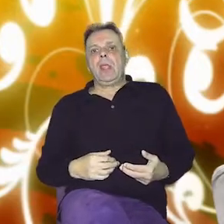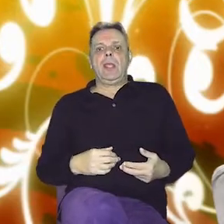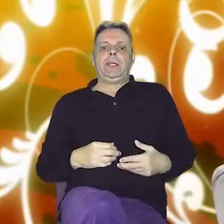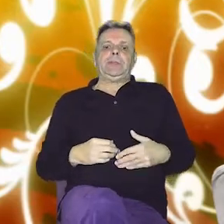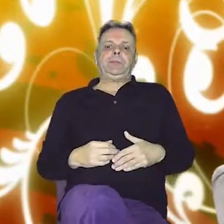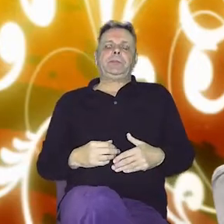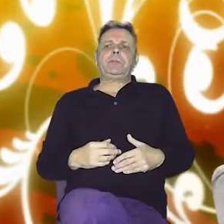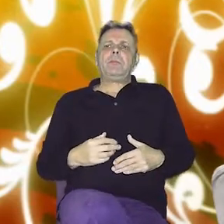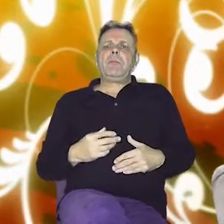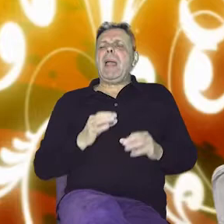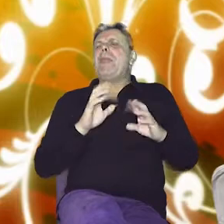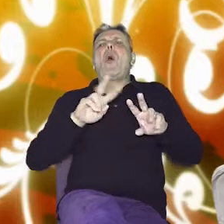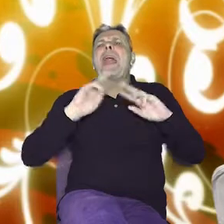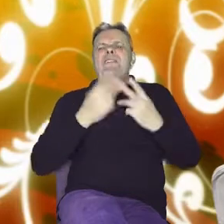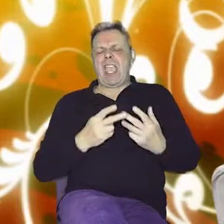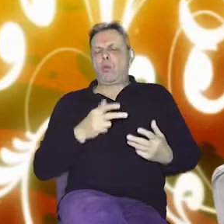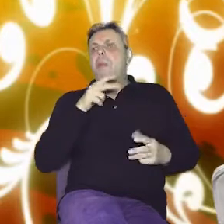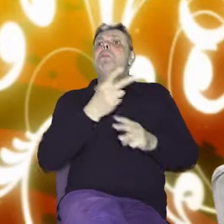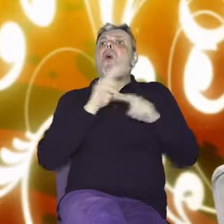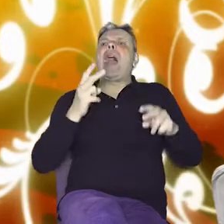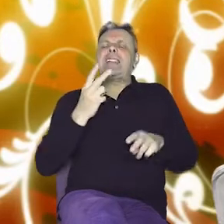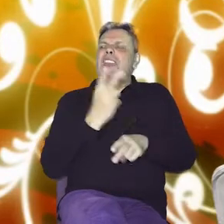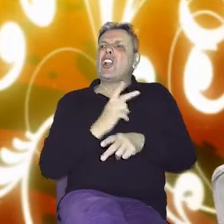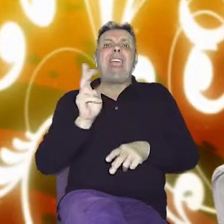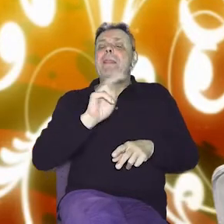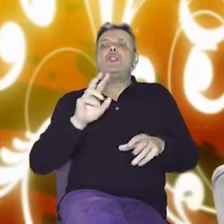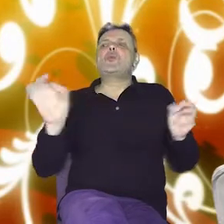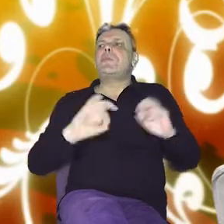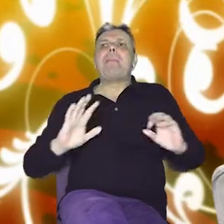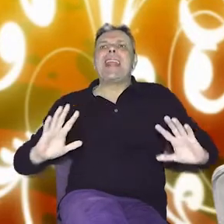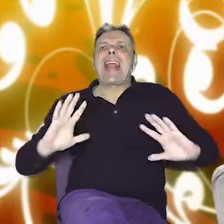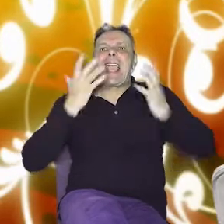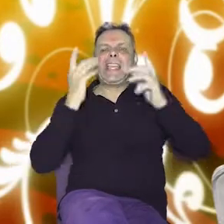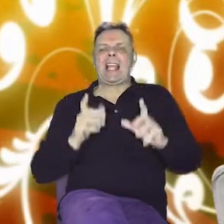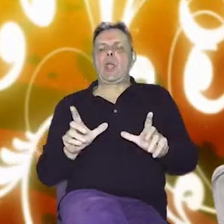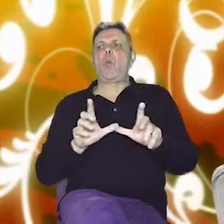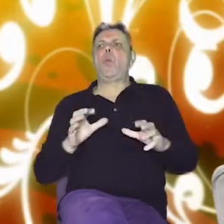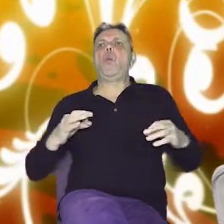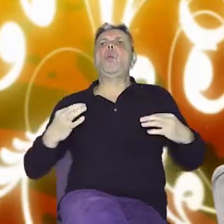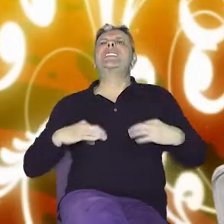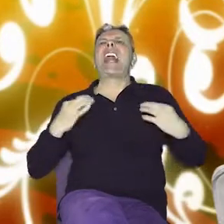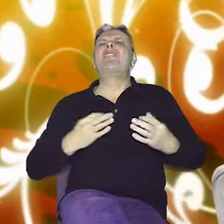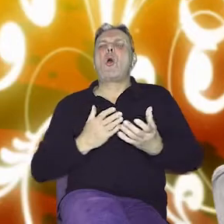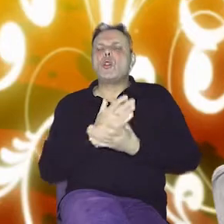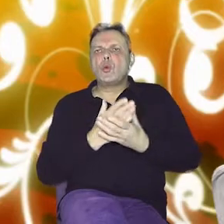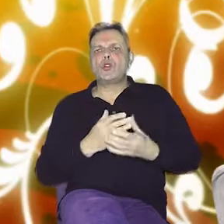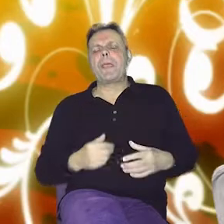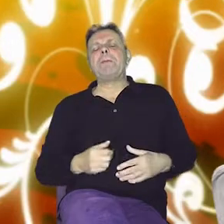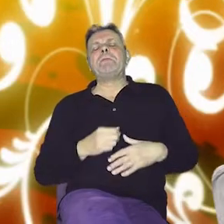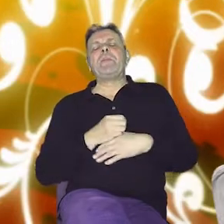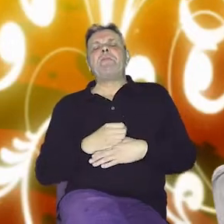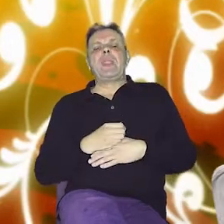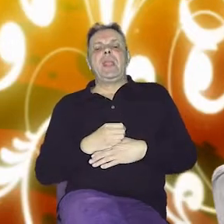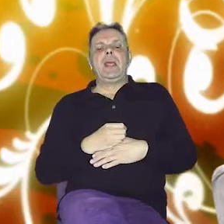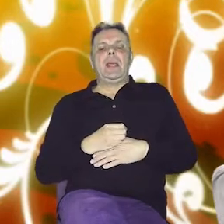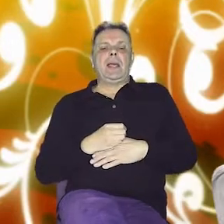i bogatije zemlje, nisu spremne na taj način reagirati u zdravstvenoj službi ili usluzi ili